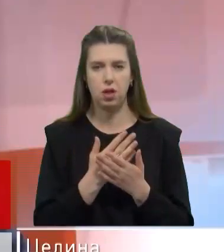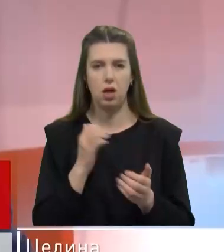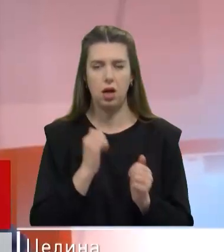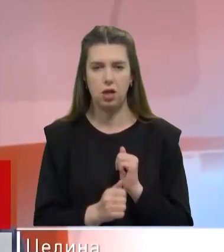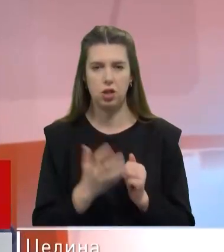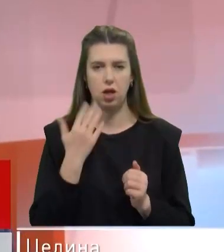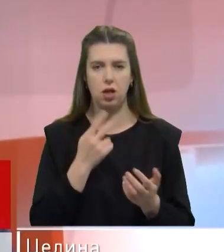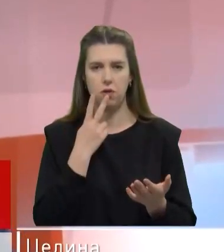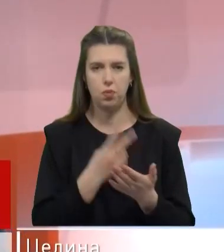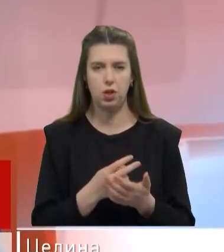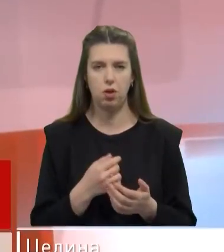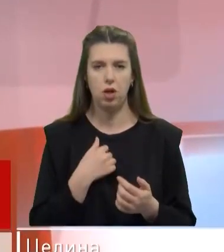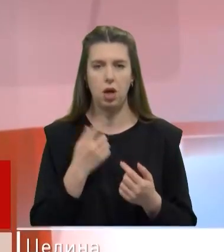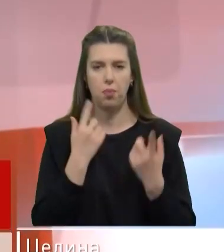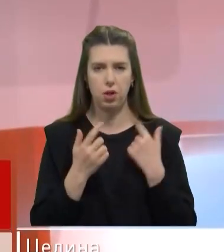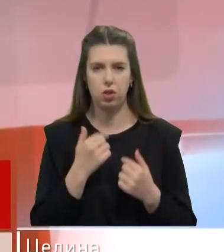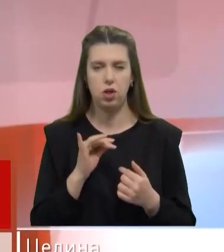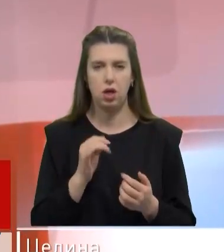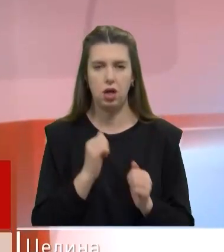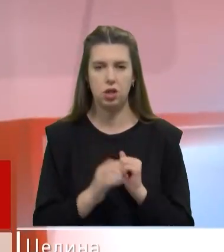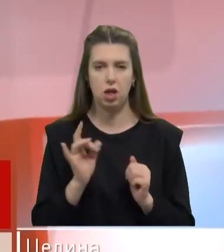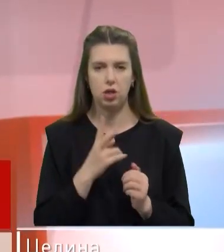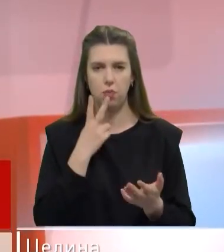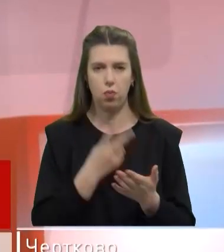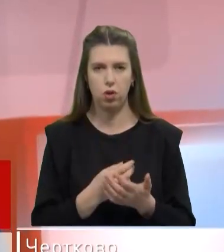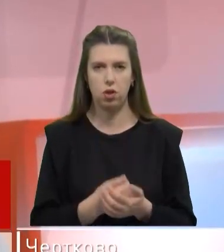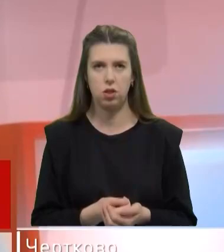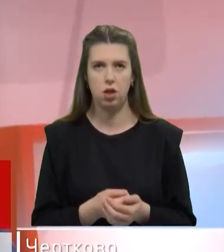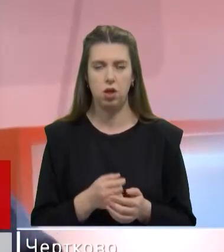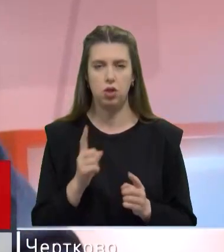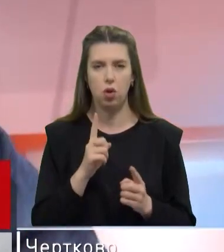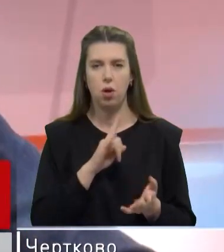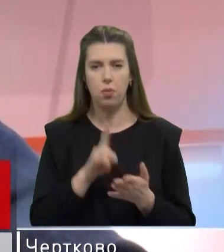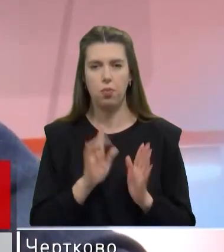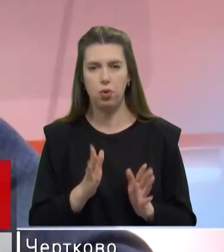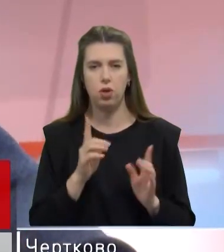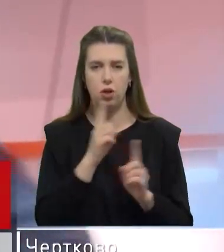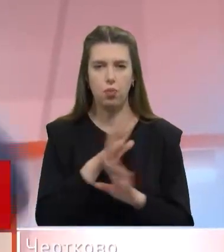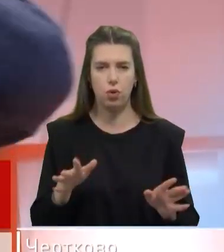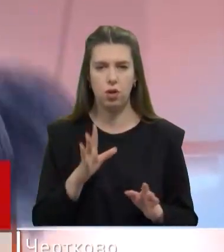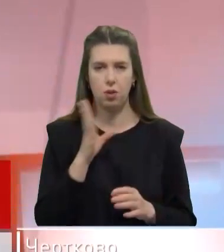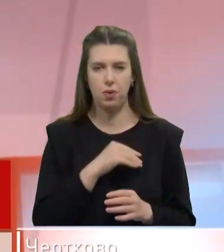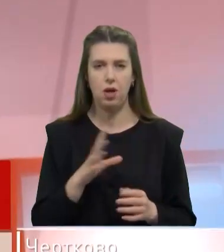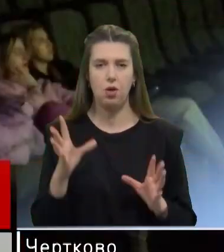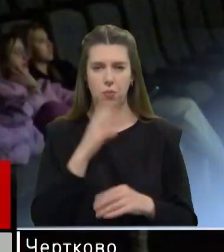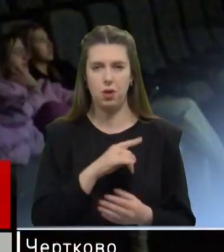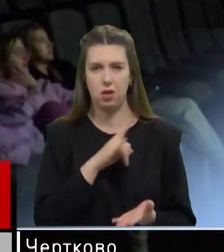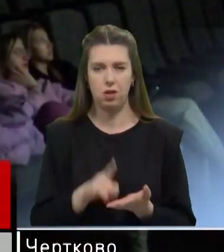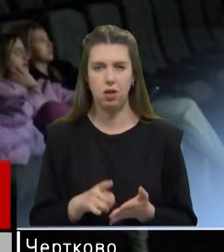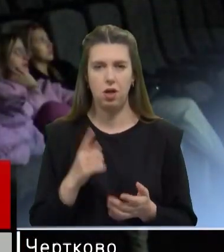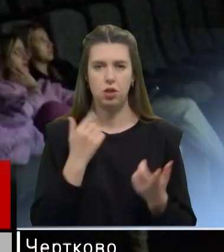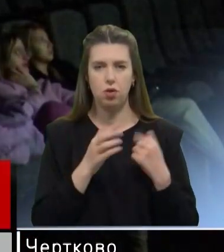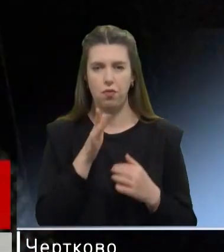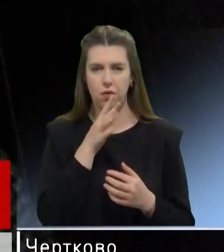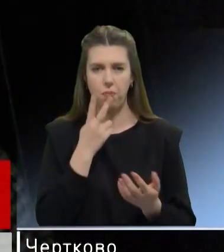каждый раз, когда я смотрю, слеза. Я говорю, и каждый раз, когда ты смотришь, то ты думаешь, ну что, посадит или не посадит? А, посадил. Слезы